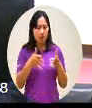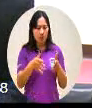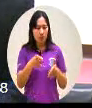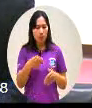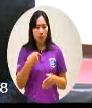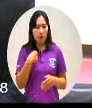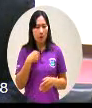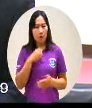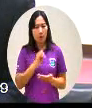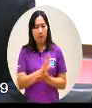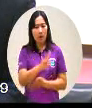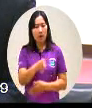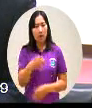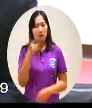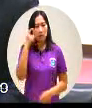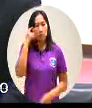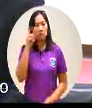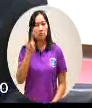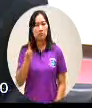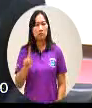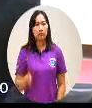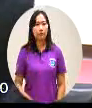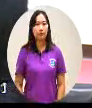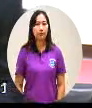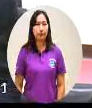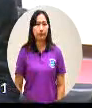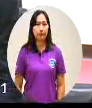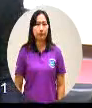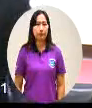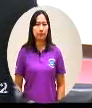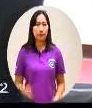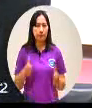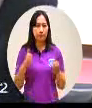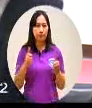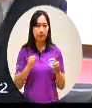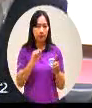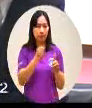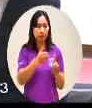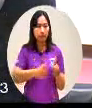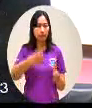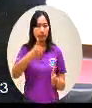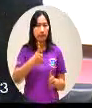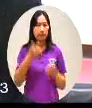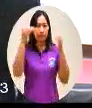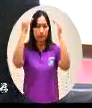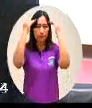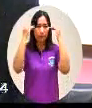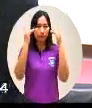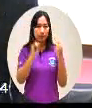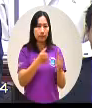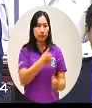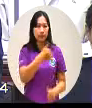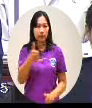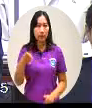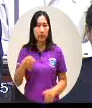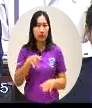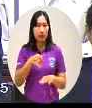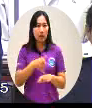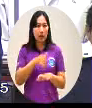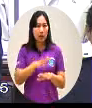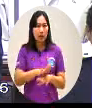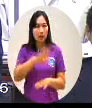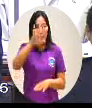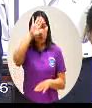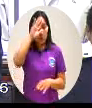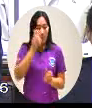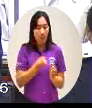认为你的看法是安怎？ 啊，紧张嘞。 谢谢议长，谢谢韩议员。我想登革热的传染是说爱有蚊，爱有病毒，爱